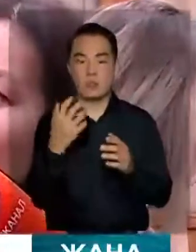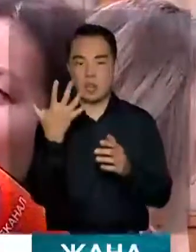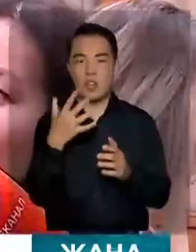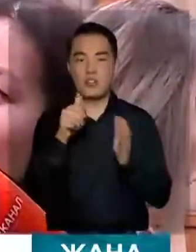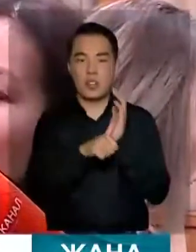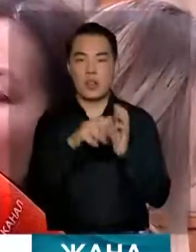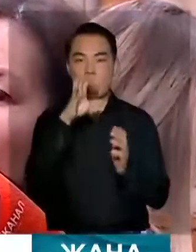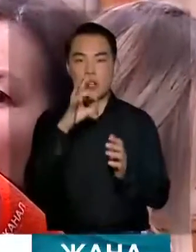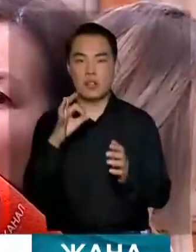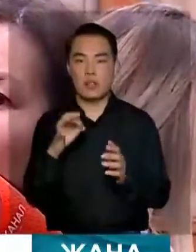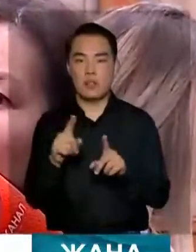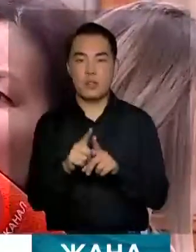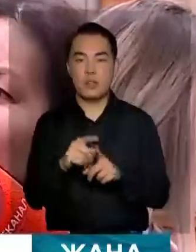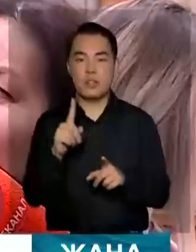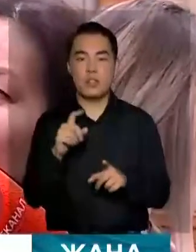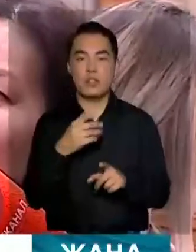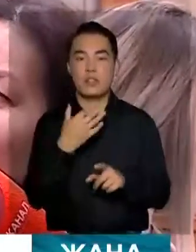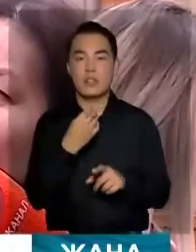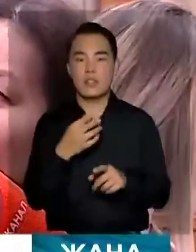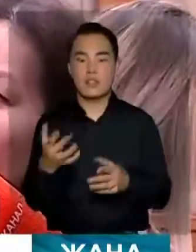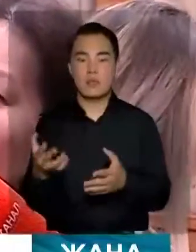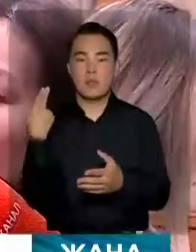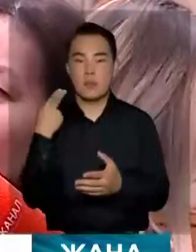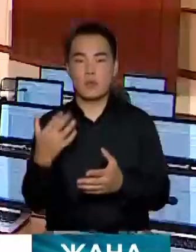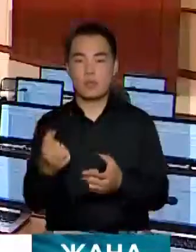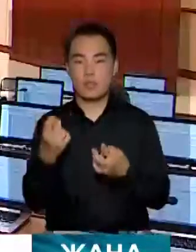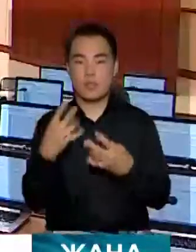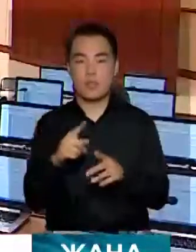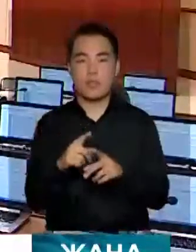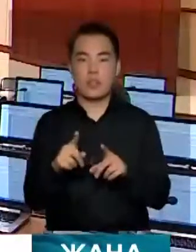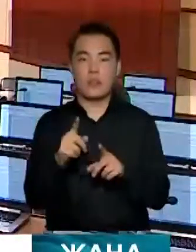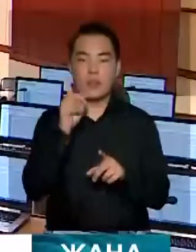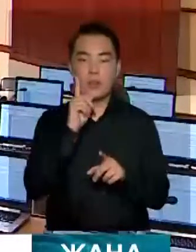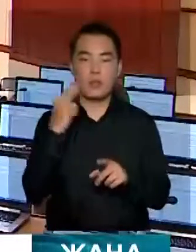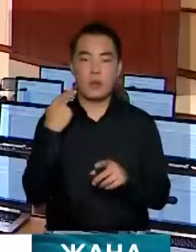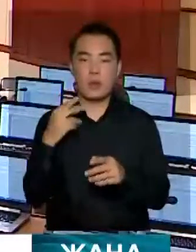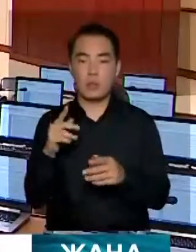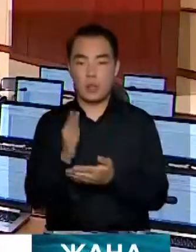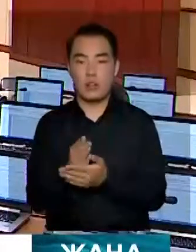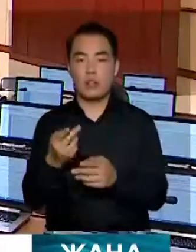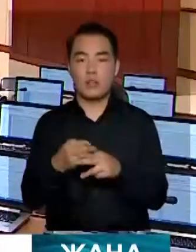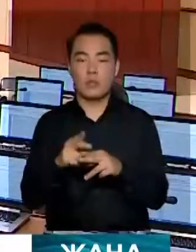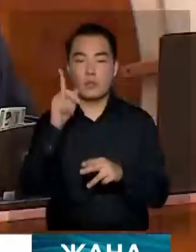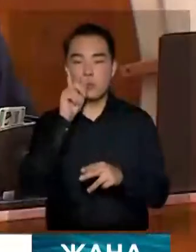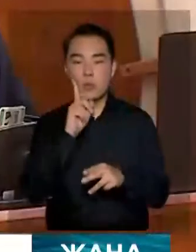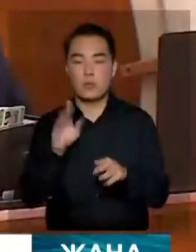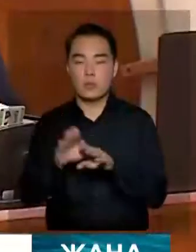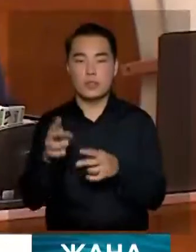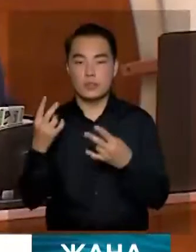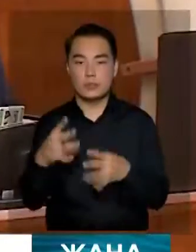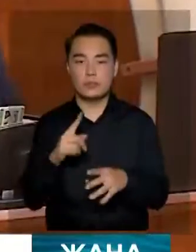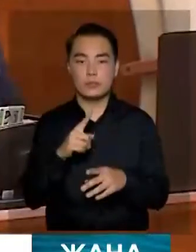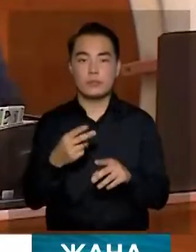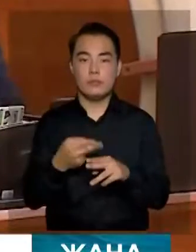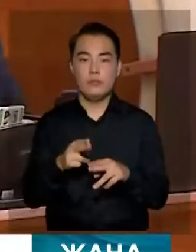Сондықтан да осындай құрылымдық займдар бізге тиімді. Ол 2,5%-ден аспайды. Алмақтында салмағы бар. Жалпы қарыздарды қайтару мен оның